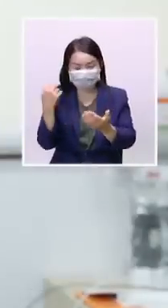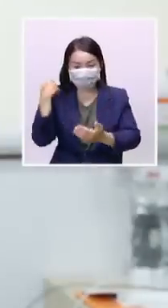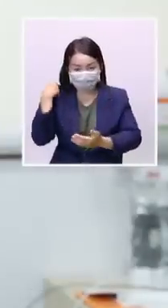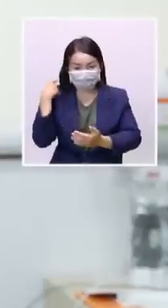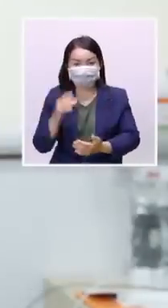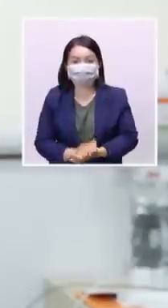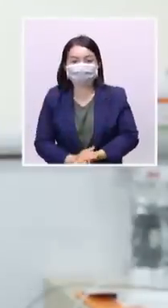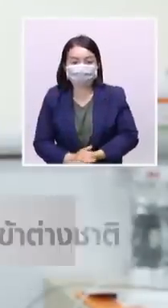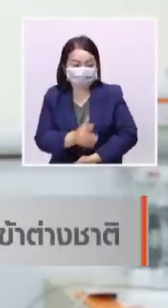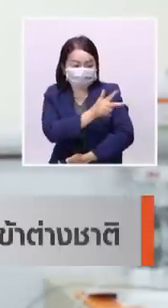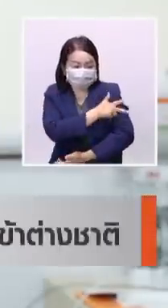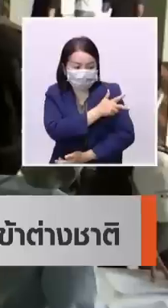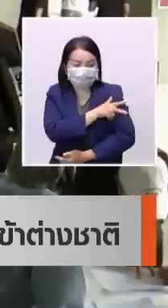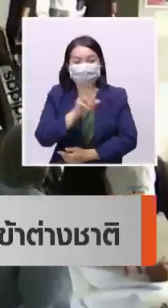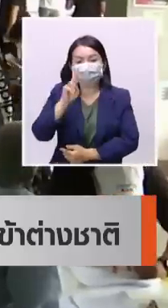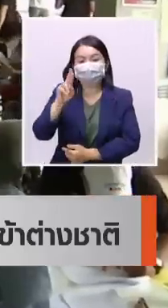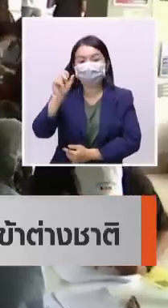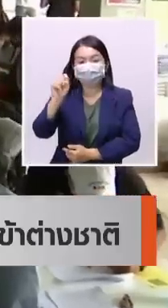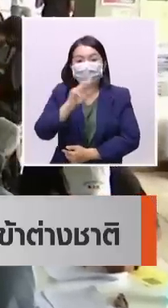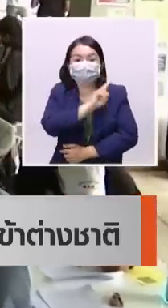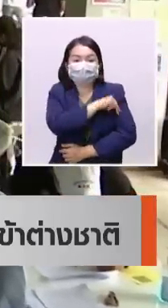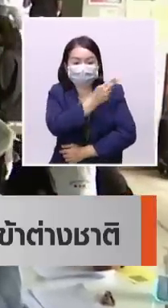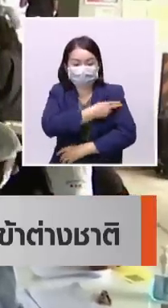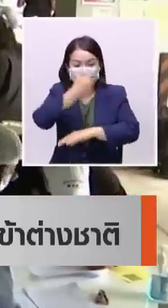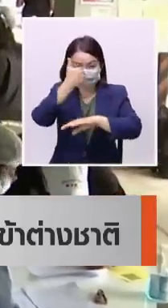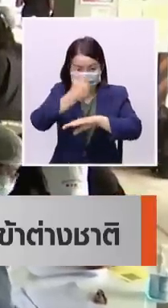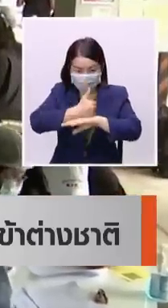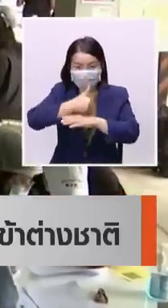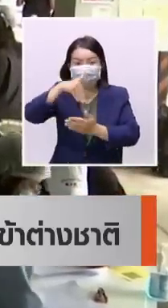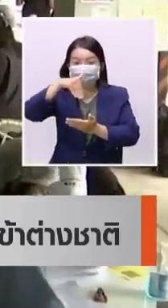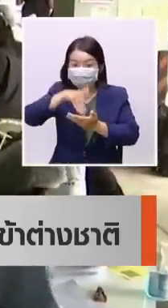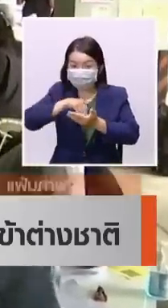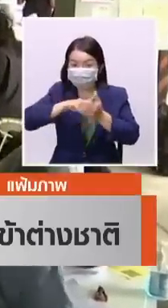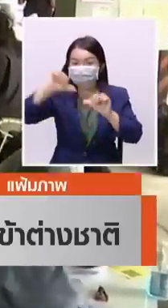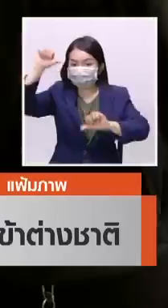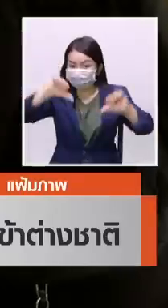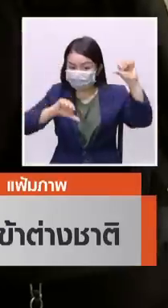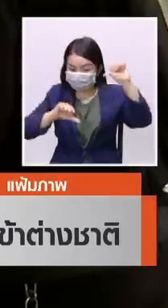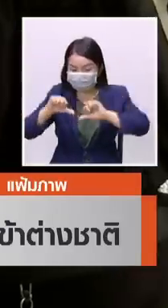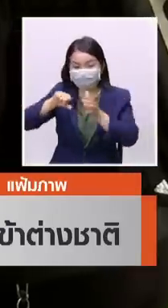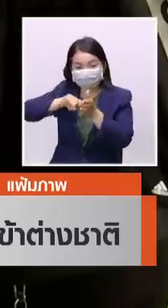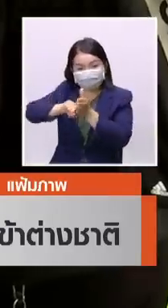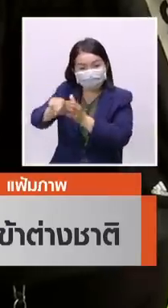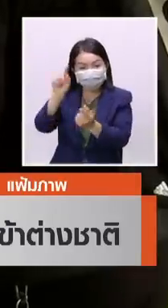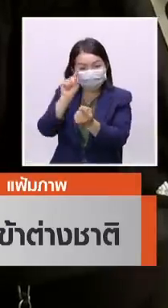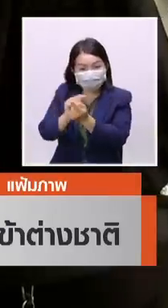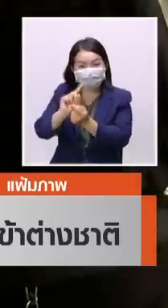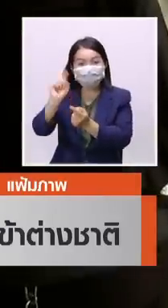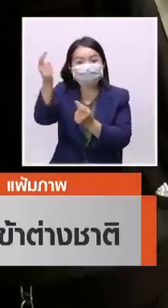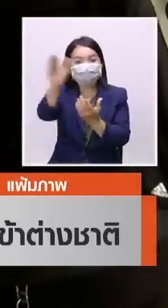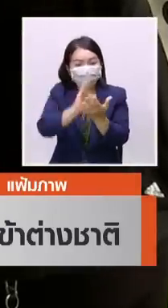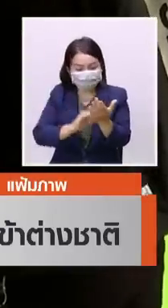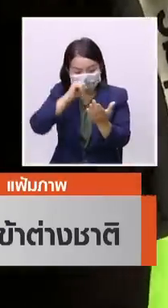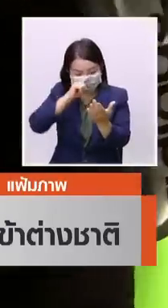ออกเดินทางสัตว์ราชาในแพทย์ธีรวัฒน์เหมะจุฑาหัวหน้าศูนย์วิทยาศาสตร์สุขภาพโรคอุบัติใหม่คณะแพทยศาสตร์โรงพยาบาลจุฬาลงกรณ์